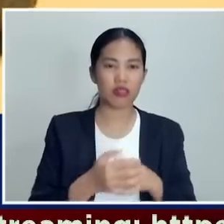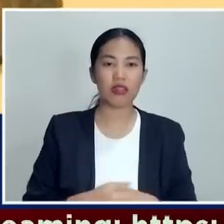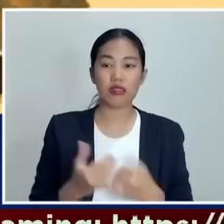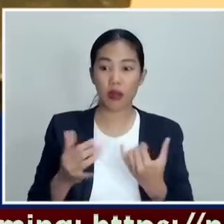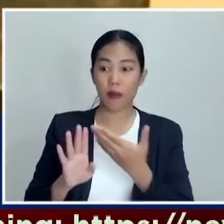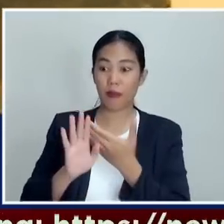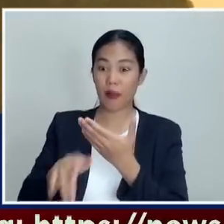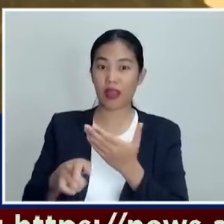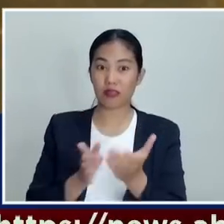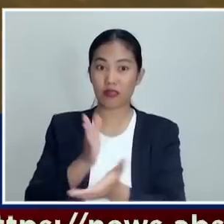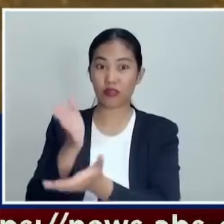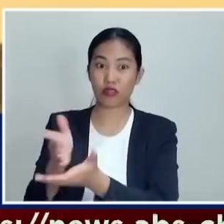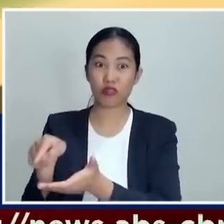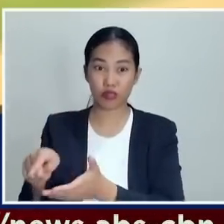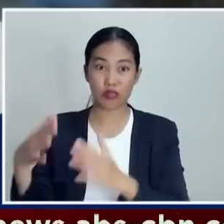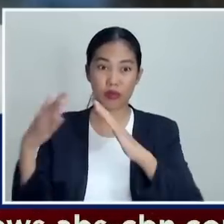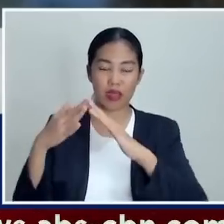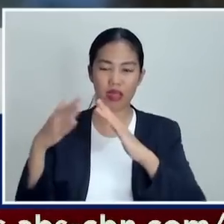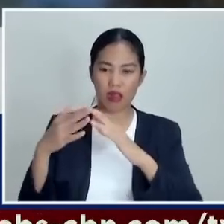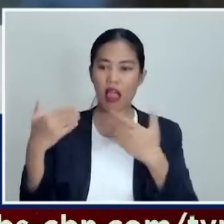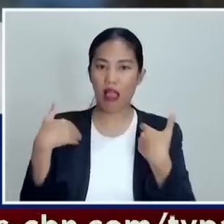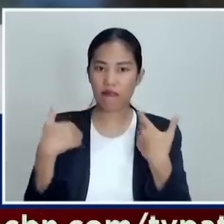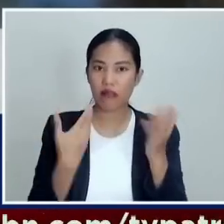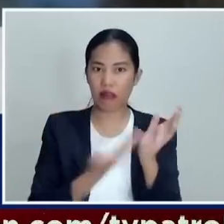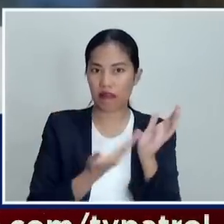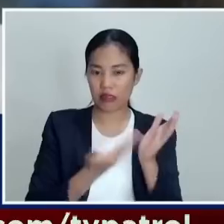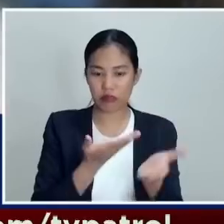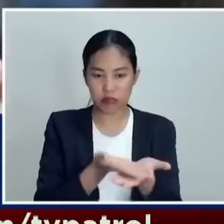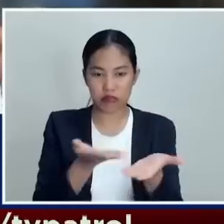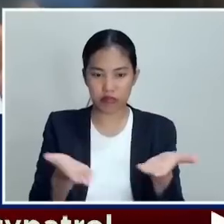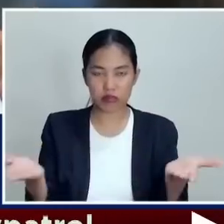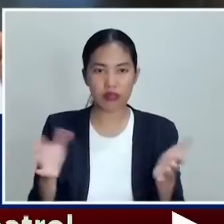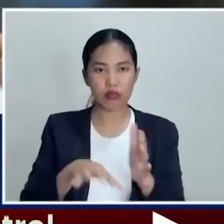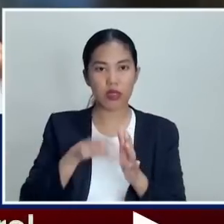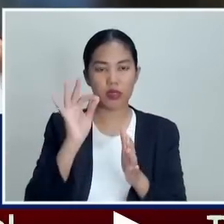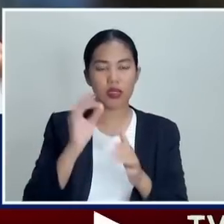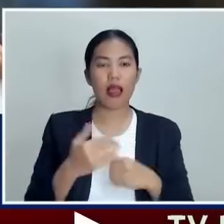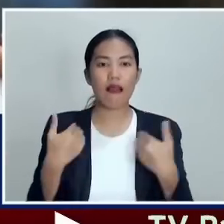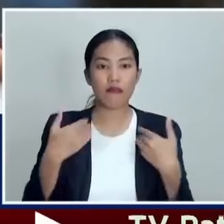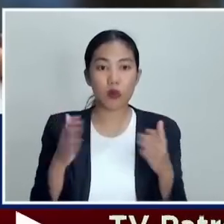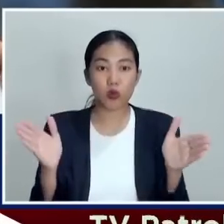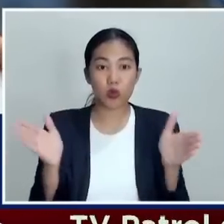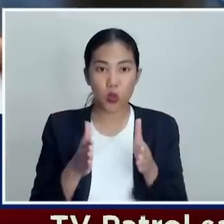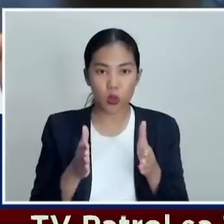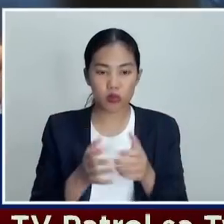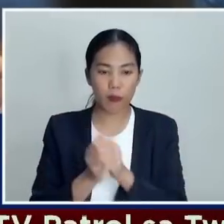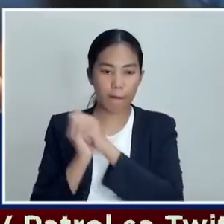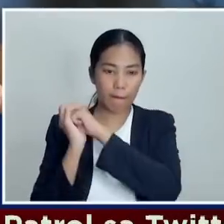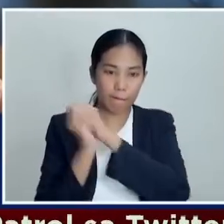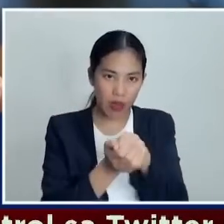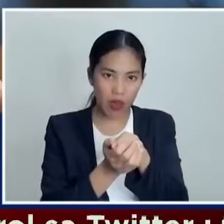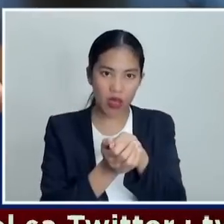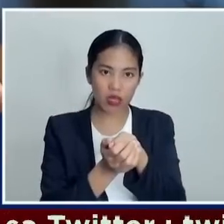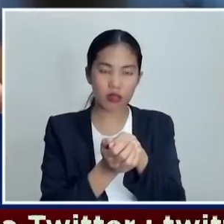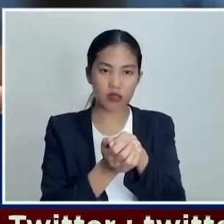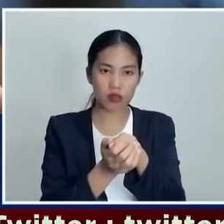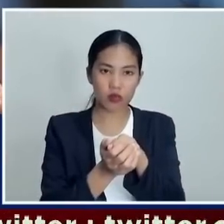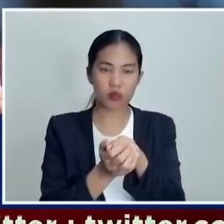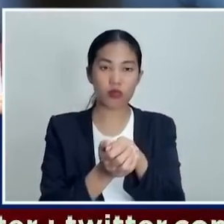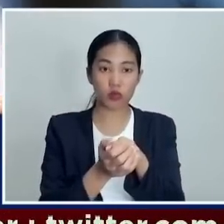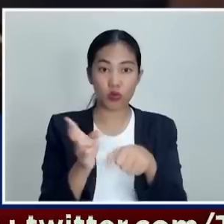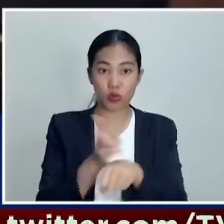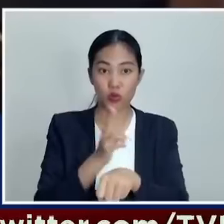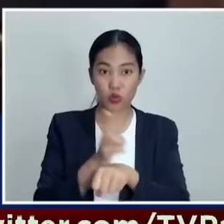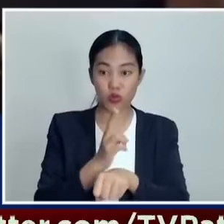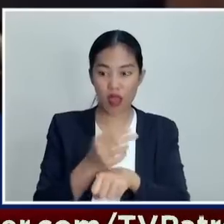bahay ng anak ng biktima ang ilang ebidensya. Doon nakita namin ang isang maliit na palakol. Mm-hmm. Yung sinasabi niyang puthaw, na may bakas